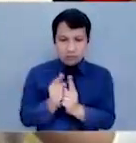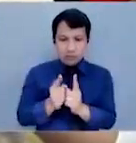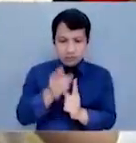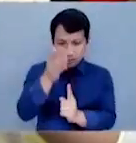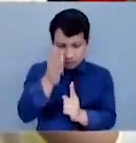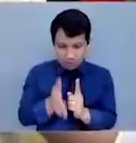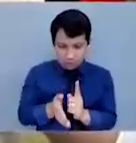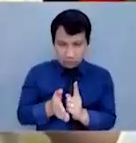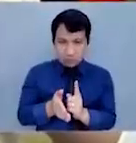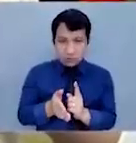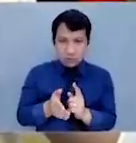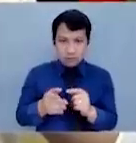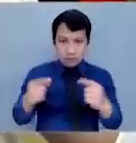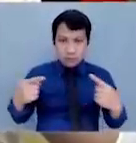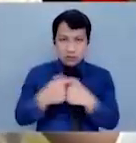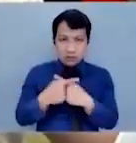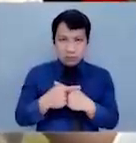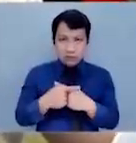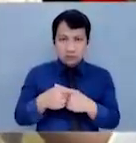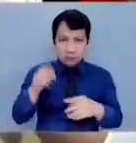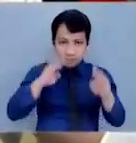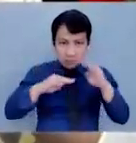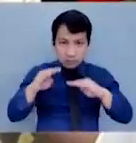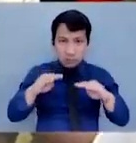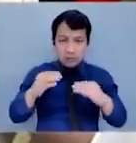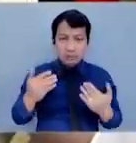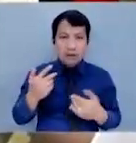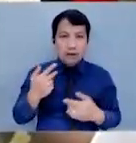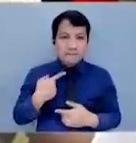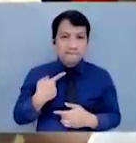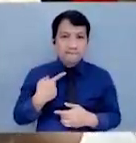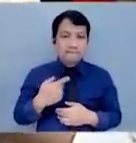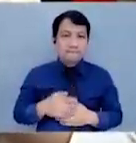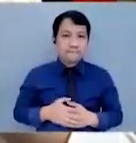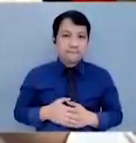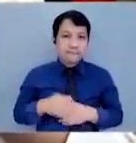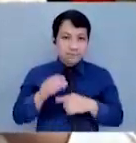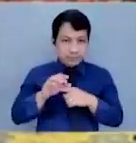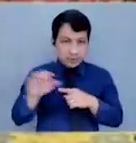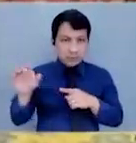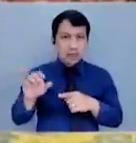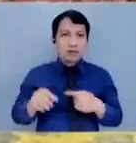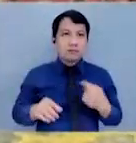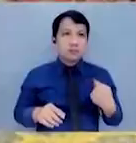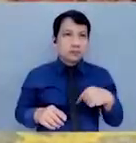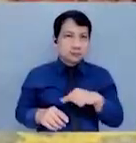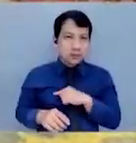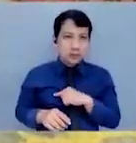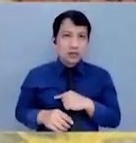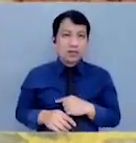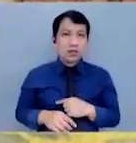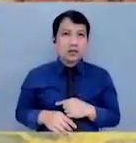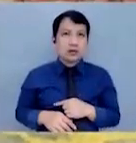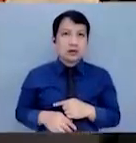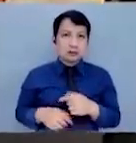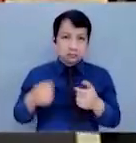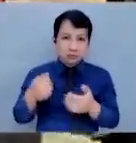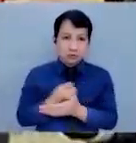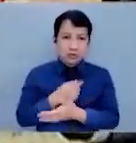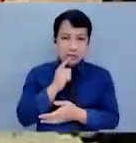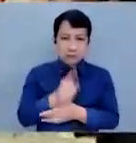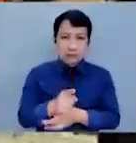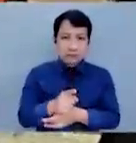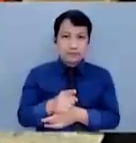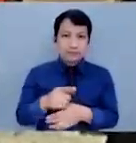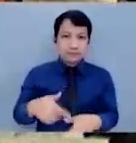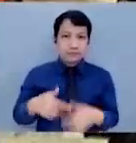may distance na problem and also careers namin. Buti na lang daw, in real life, hindi issue